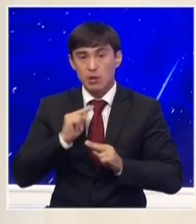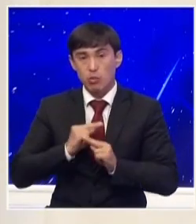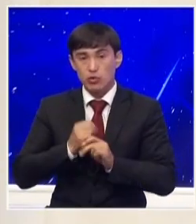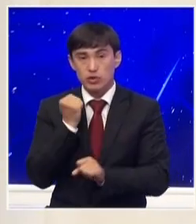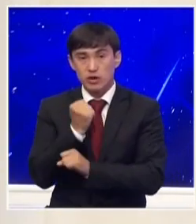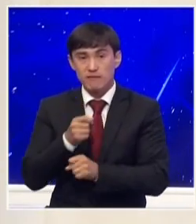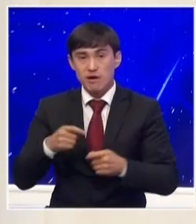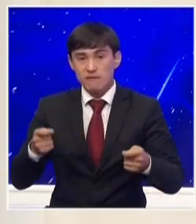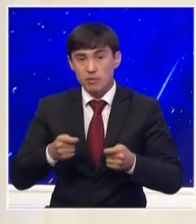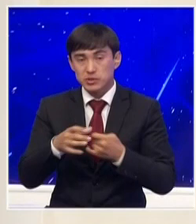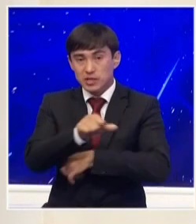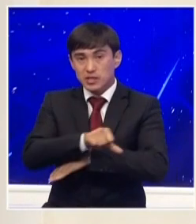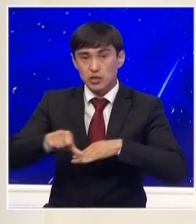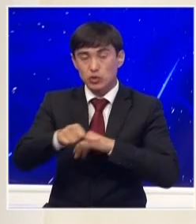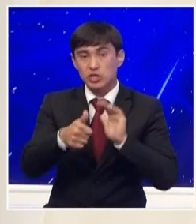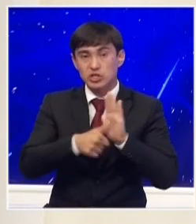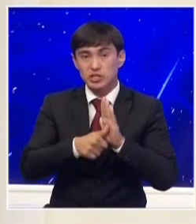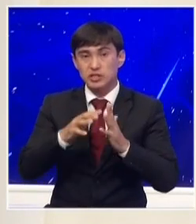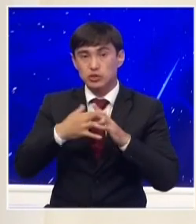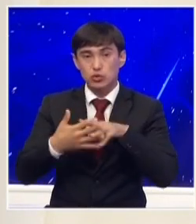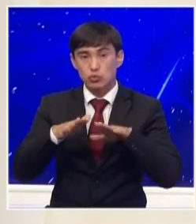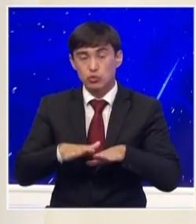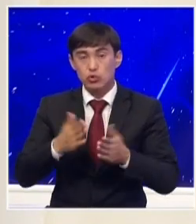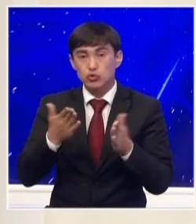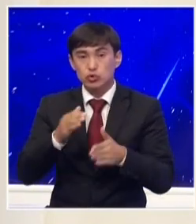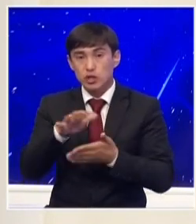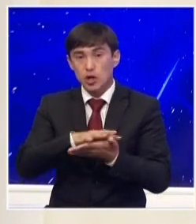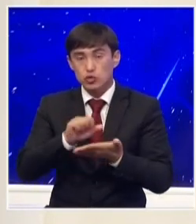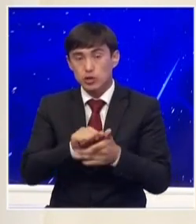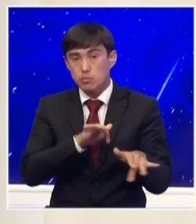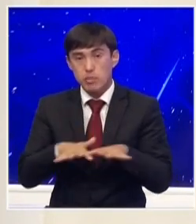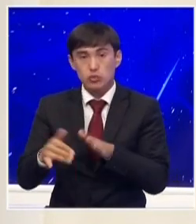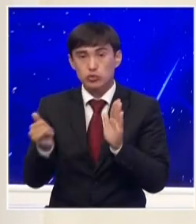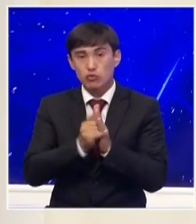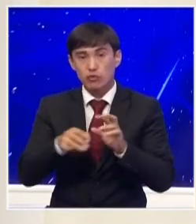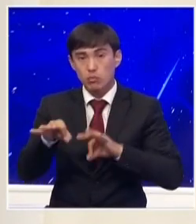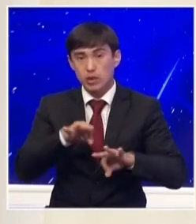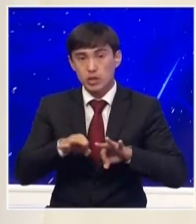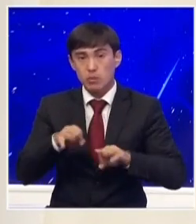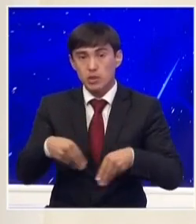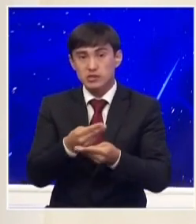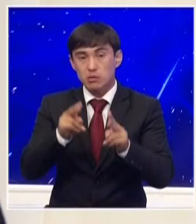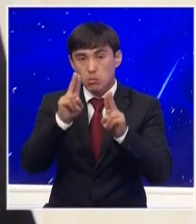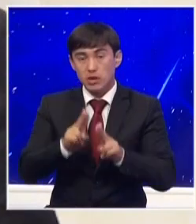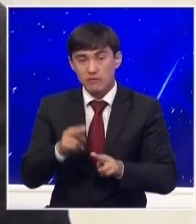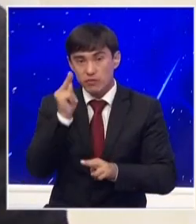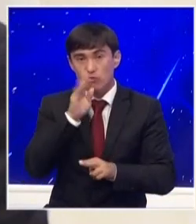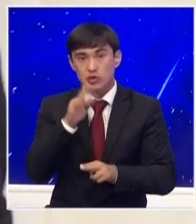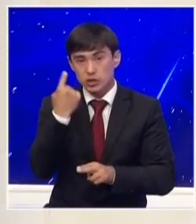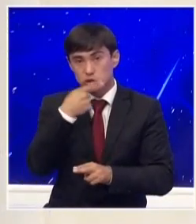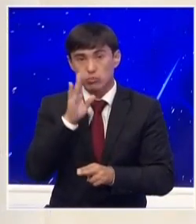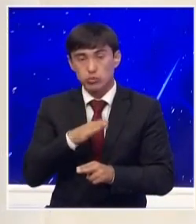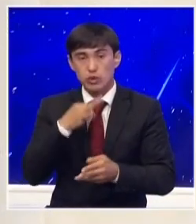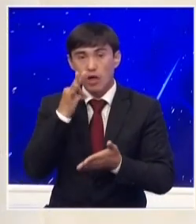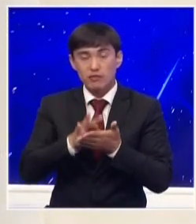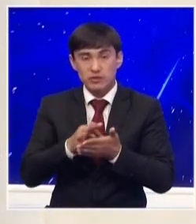по выпасу скота на территории 6 населенных пунктов. В случае нарушения мер, установленных проектом предоставленных правил, виновные лица будут